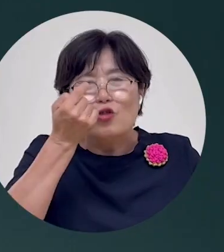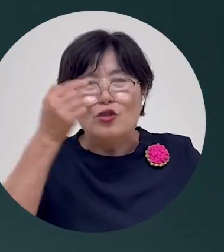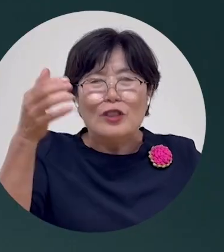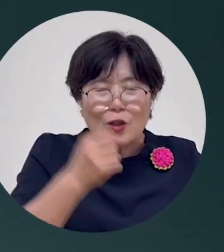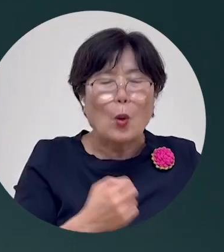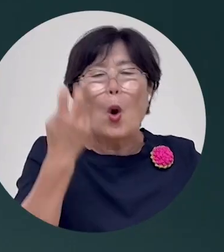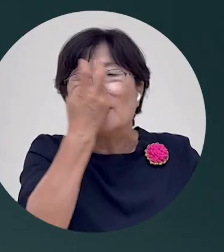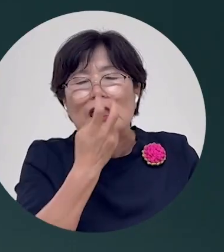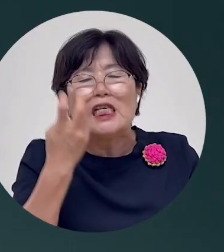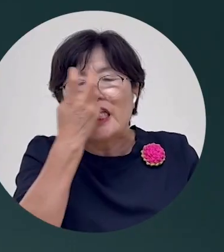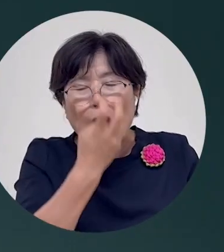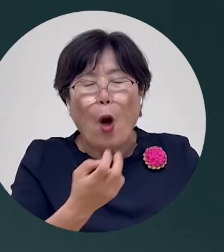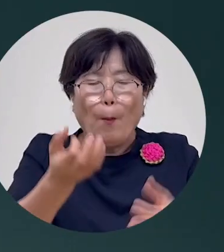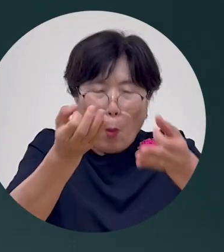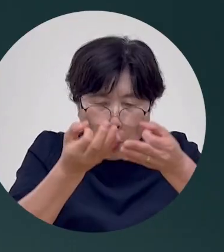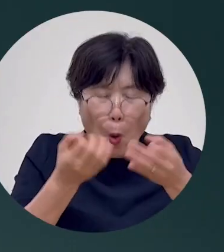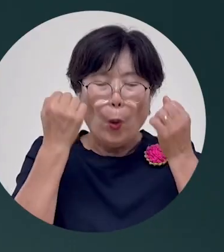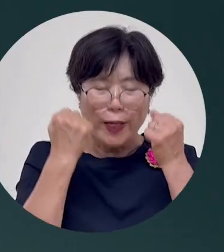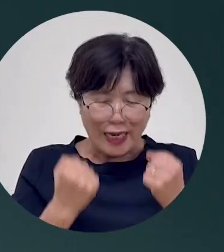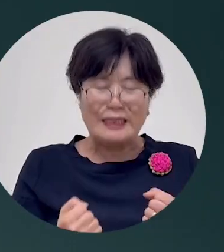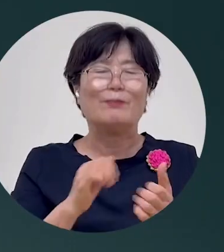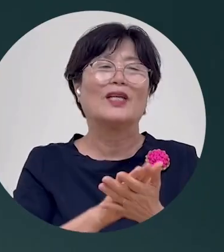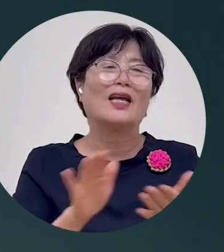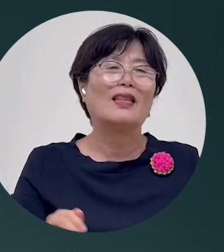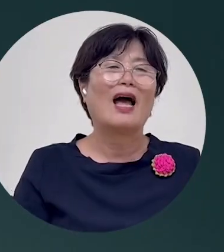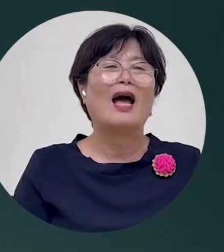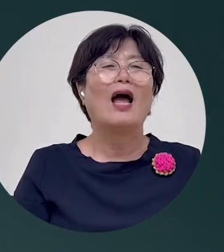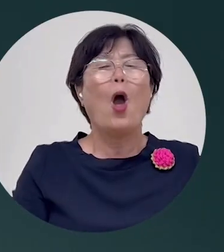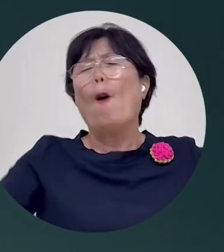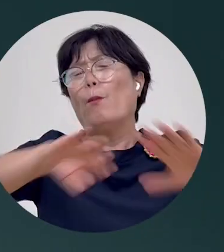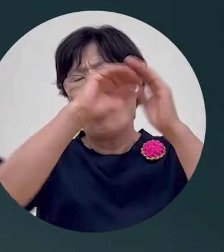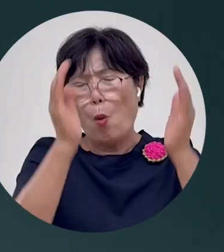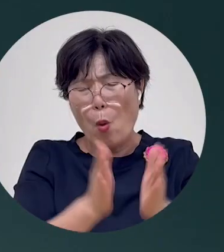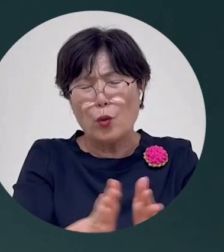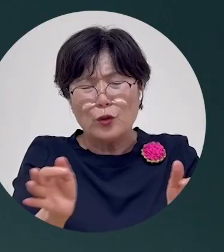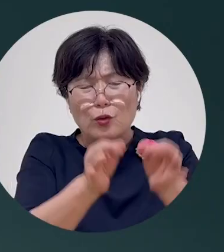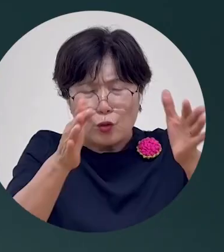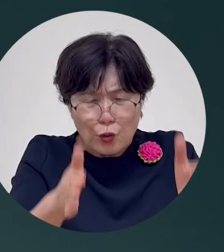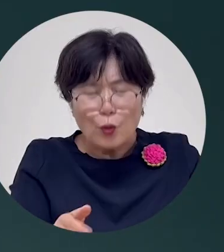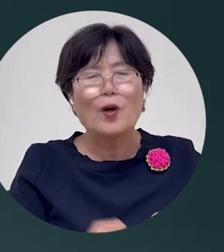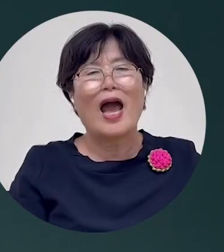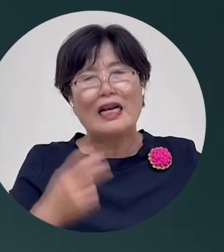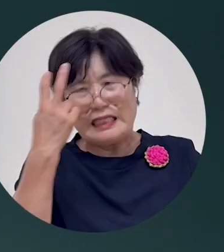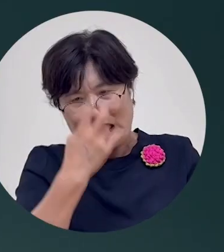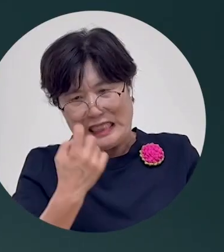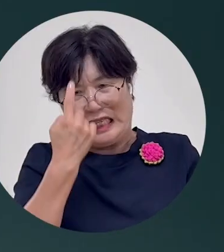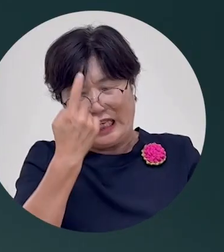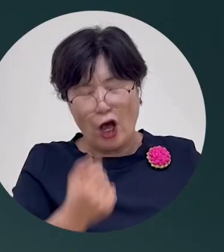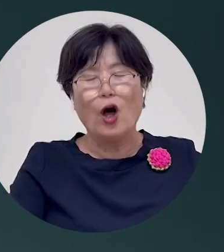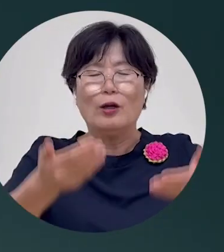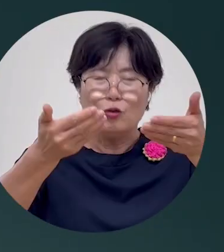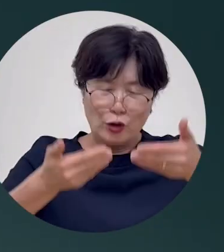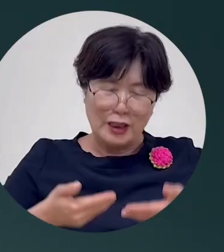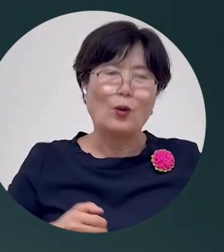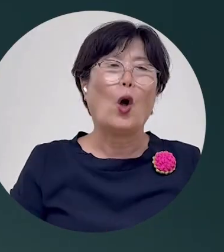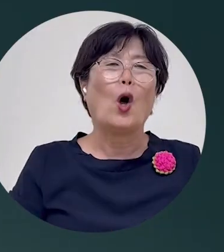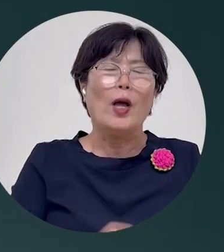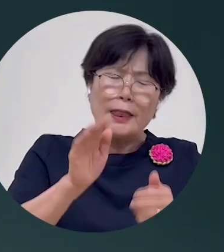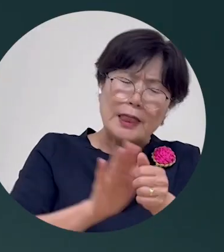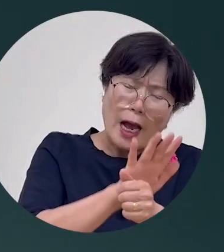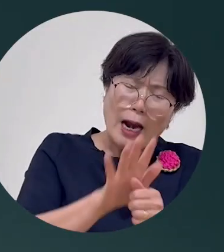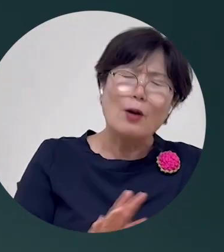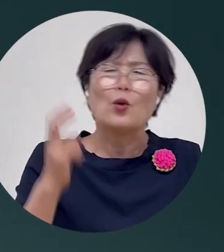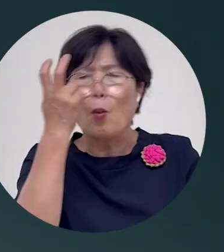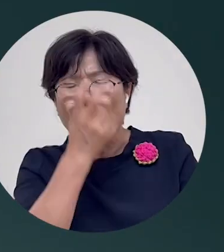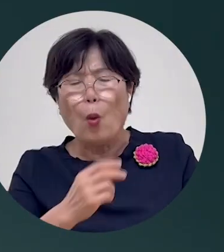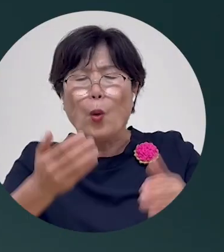지켜보고 계십니다. 자, 모든 순간을 지켜보시면서 사랑으로 보호해 주시는 여러분,